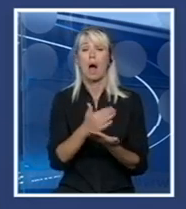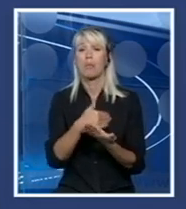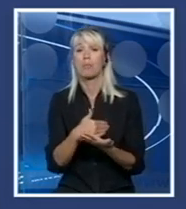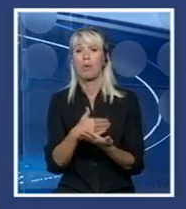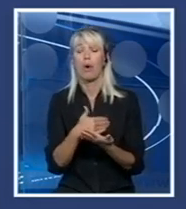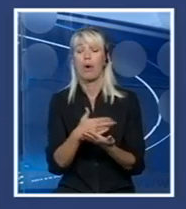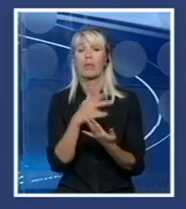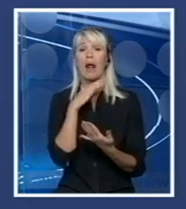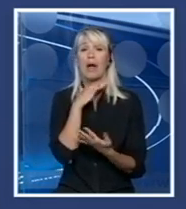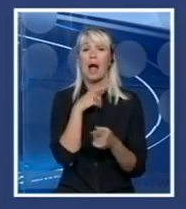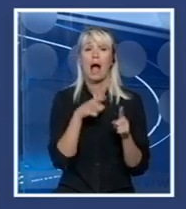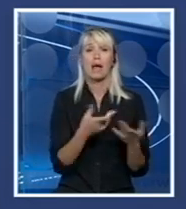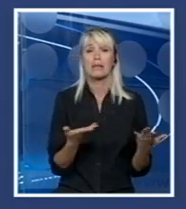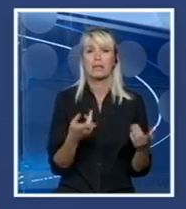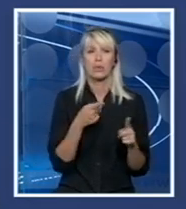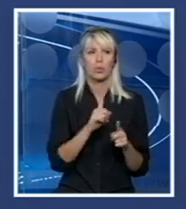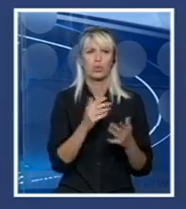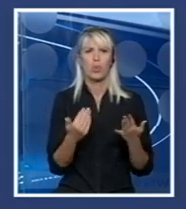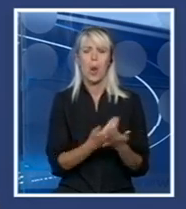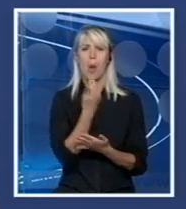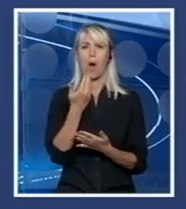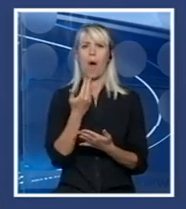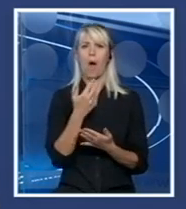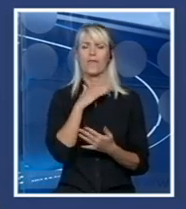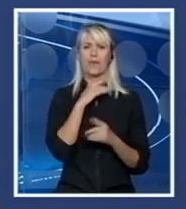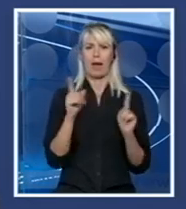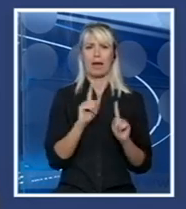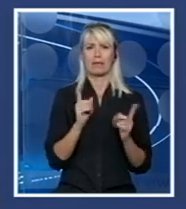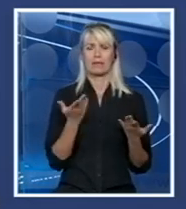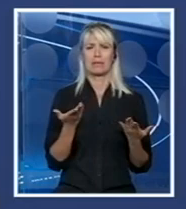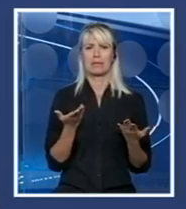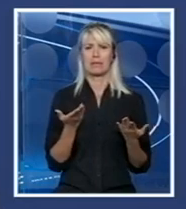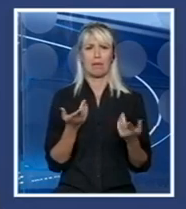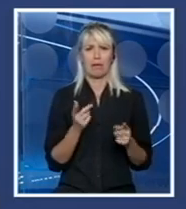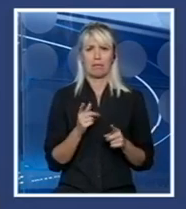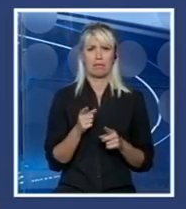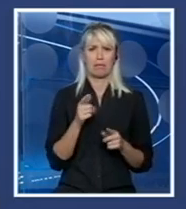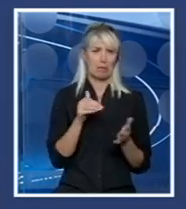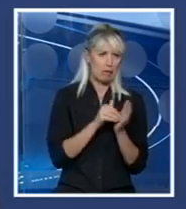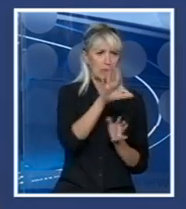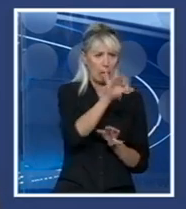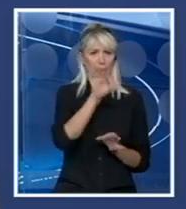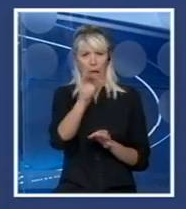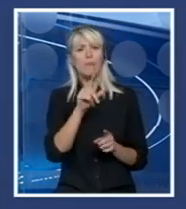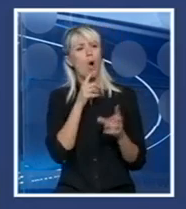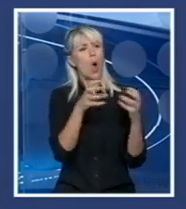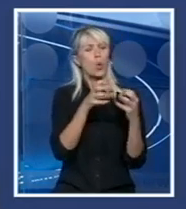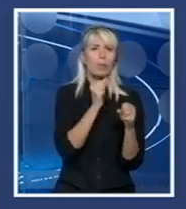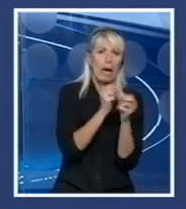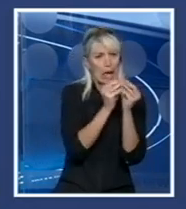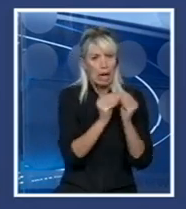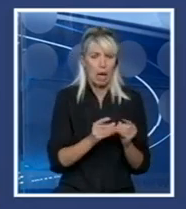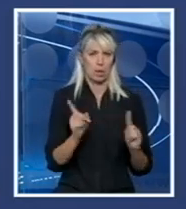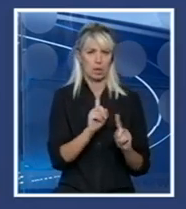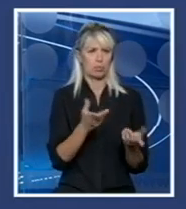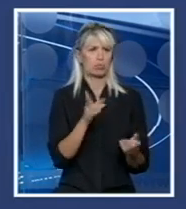ovde ne pravite novo odeljenje, pa uzimate u obzir sve sposobnosti dece, pol i sve drugo. Ovde se zadržavaju sva svojstva dve grupe koje mogu da